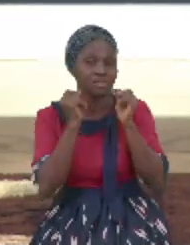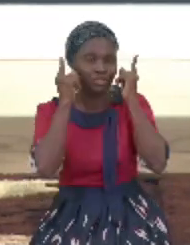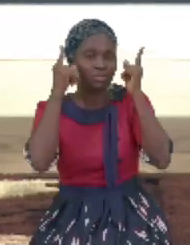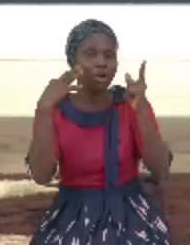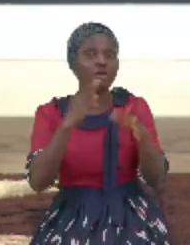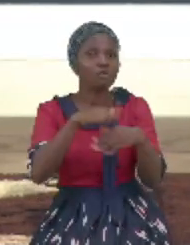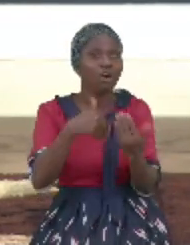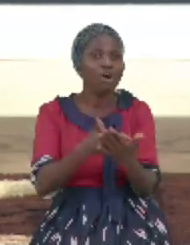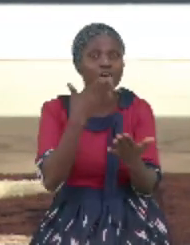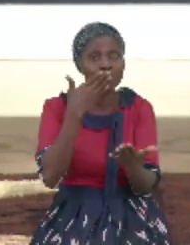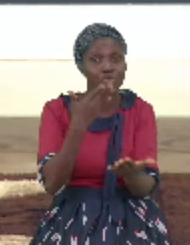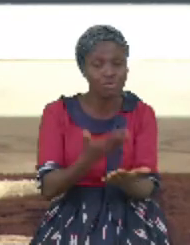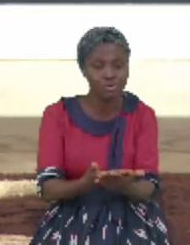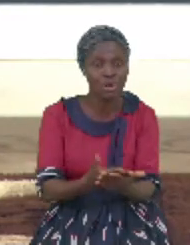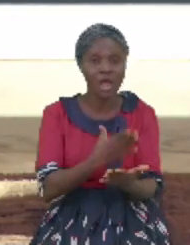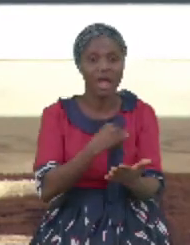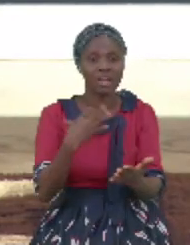et de toute la